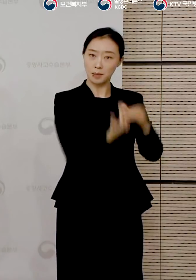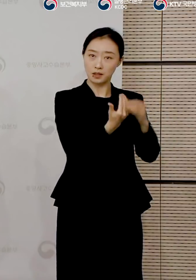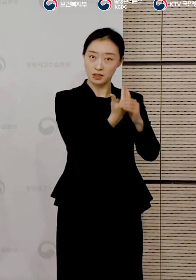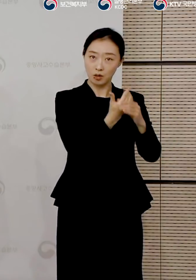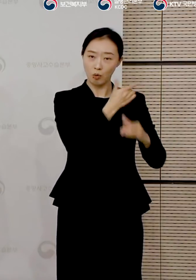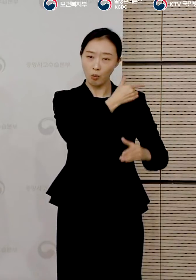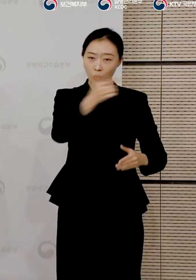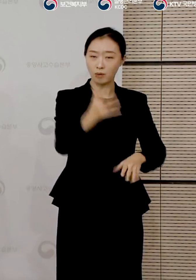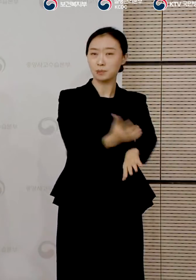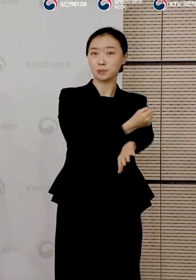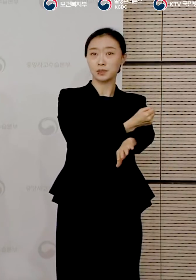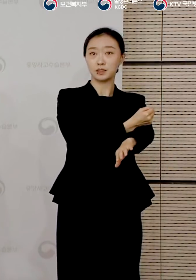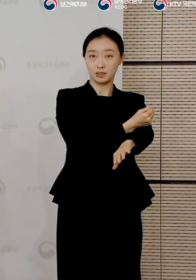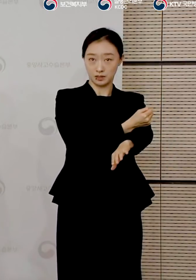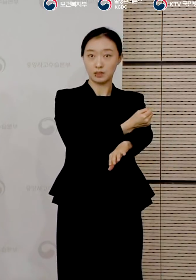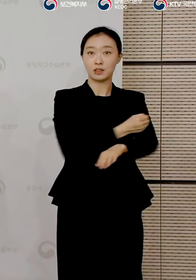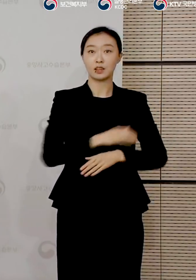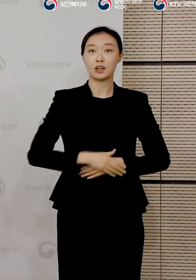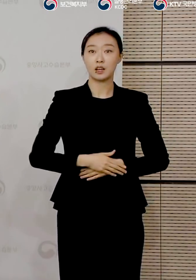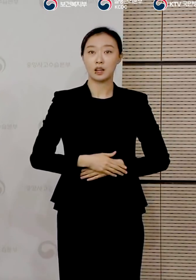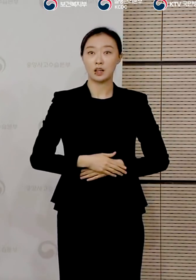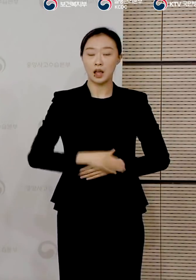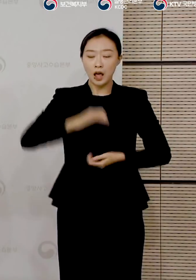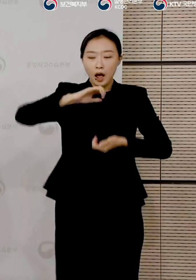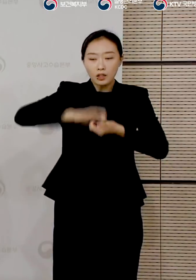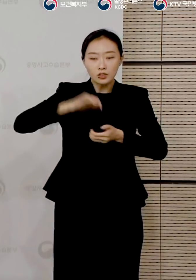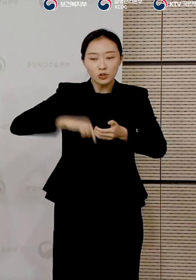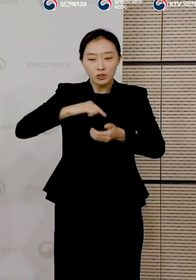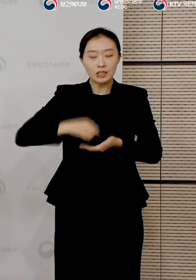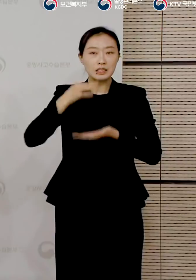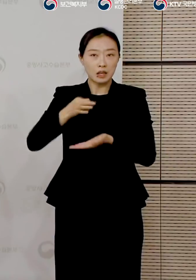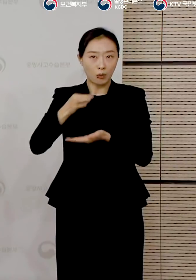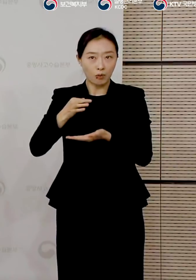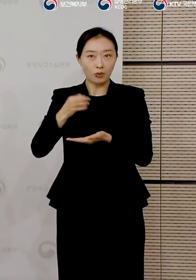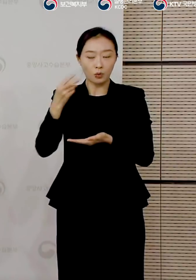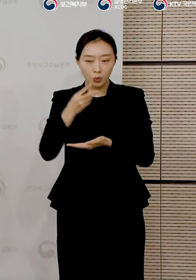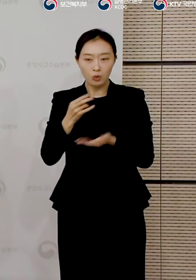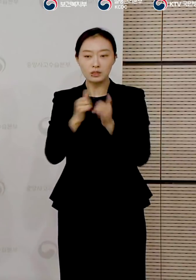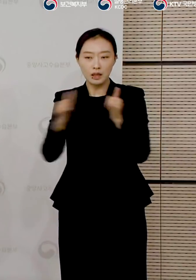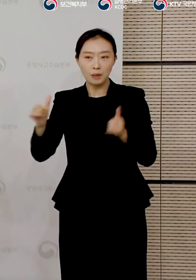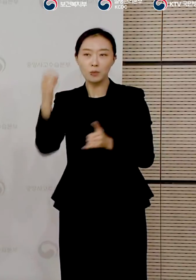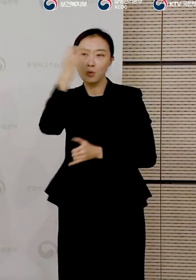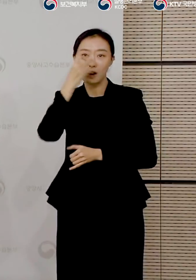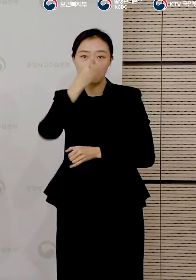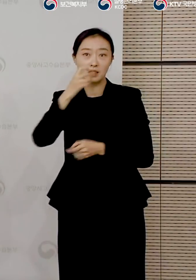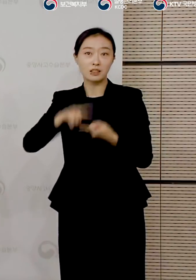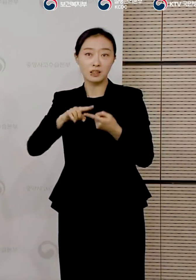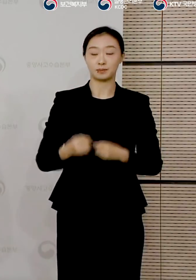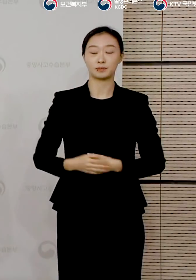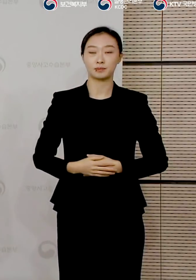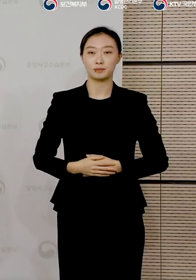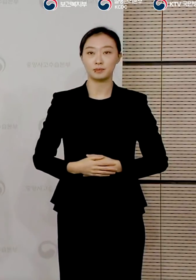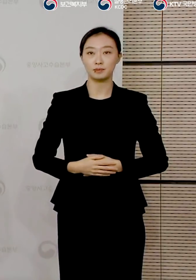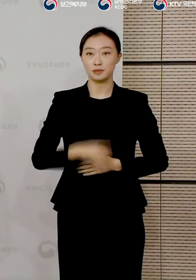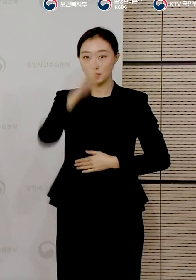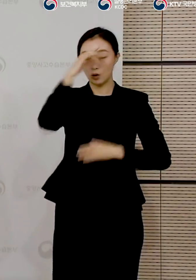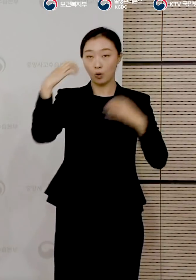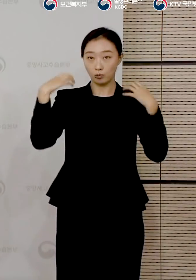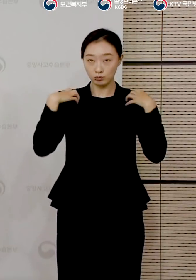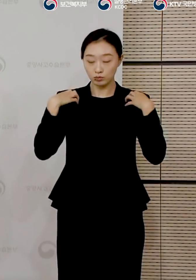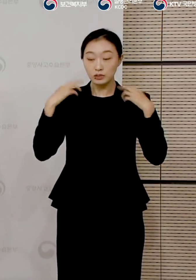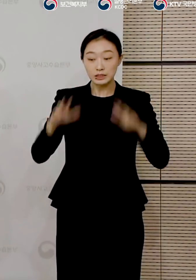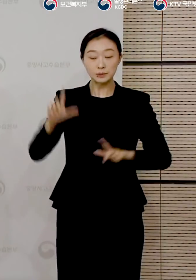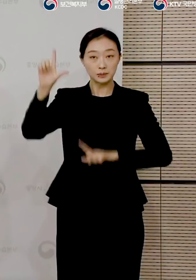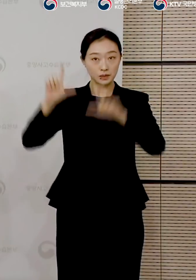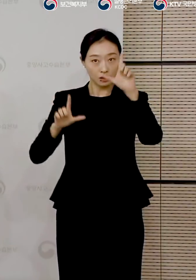커짐에 따라 한정된 방역과 의료 자원을 지역사회 대응에 집중한다는 의미입니다. 정부는 현